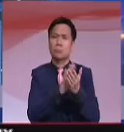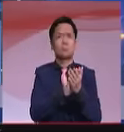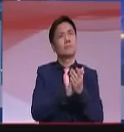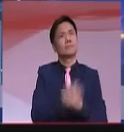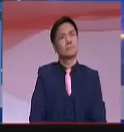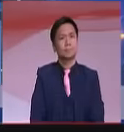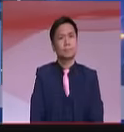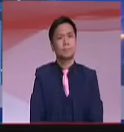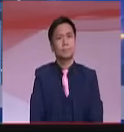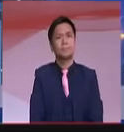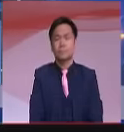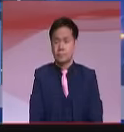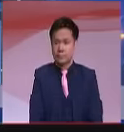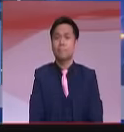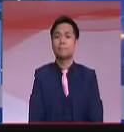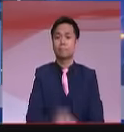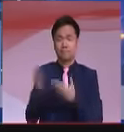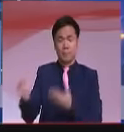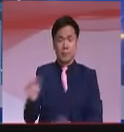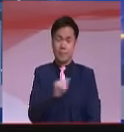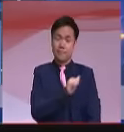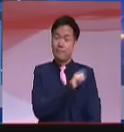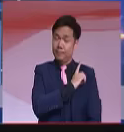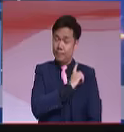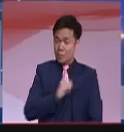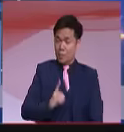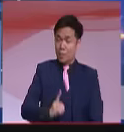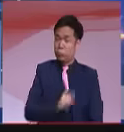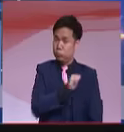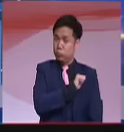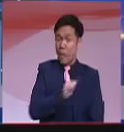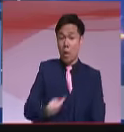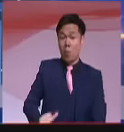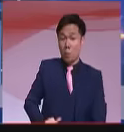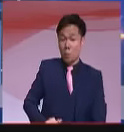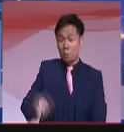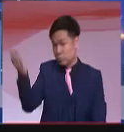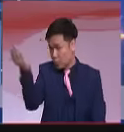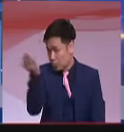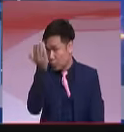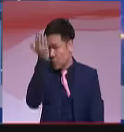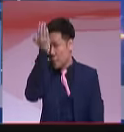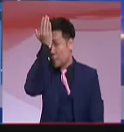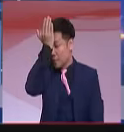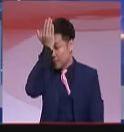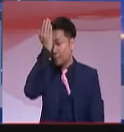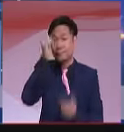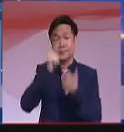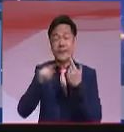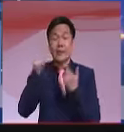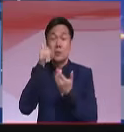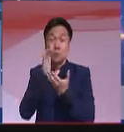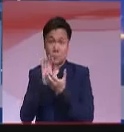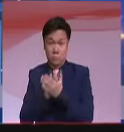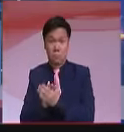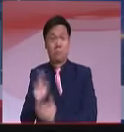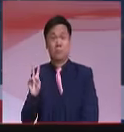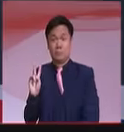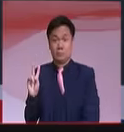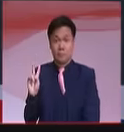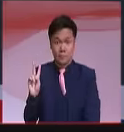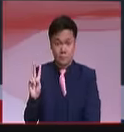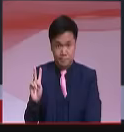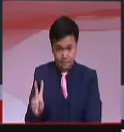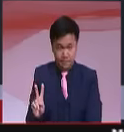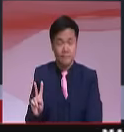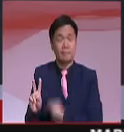Hai yang di-pertuan agong Auto San Abdullah riwayat Udin al-musthafa bila syaithan Raja Permaisuri agong tuanku